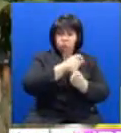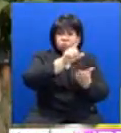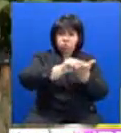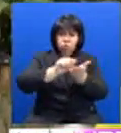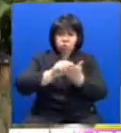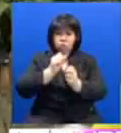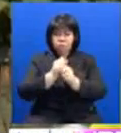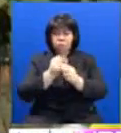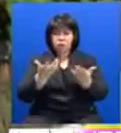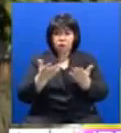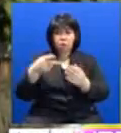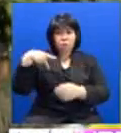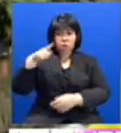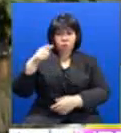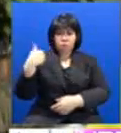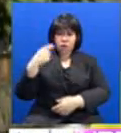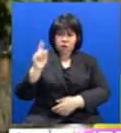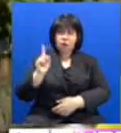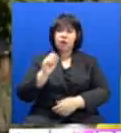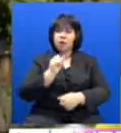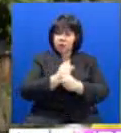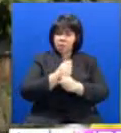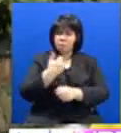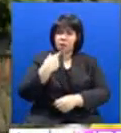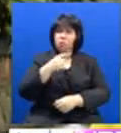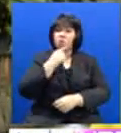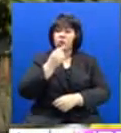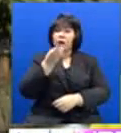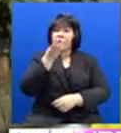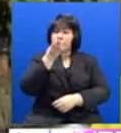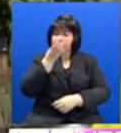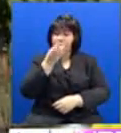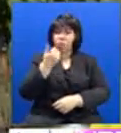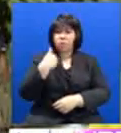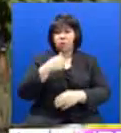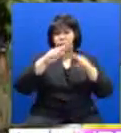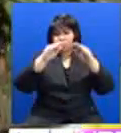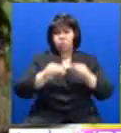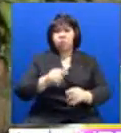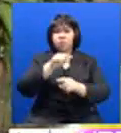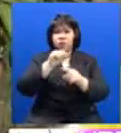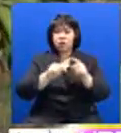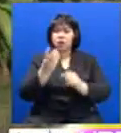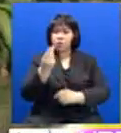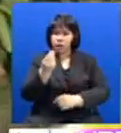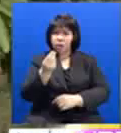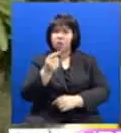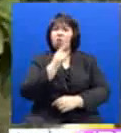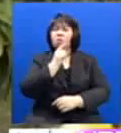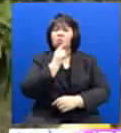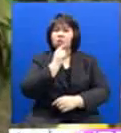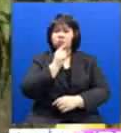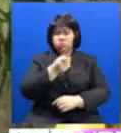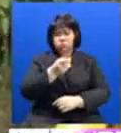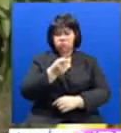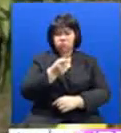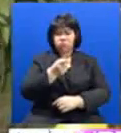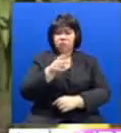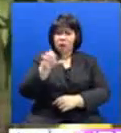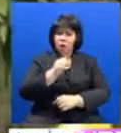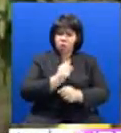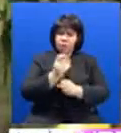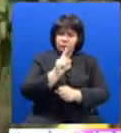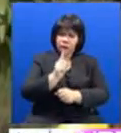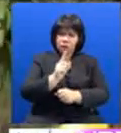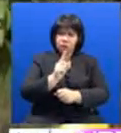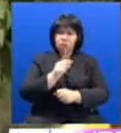ไหนลดไปแล้วเราได้อะไรบ้างอย่างลดเมล็ดพันธุ์เราต้องลดเท่าไหร่ลดได้กี่เปอร์เซ็นต์อย่างแหน่แดงเนี่ยเอ้ยเรามาทำอะไรเป็นปุ๋ยพืชสดห